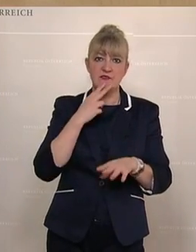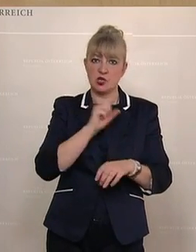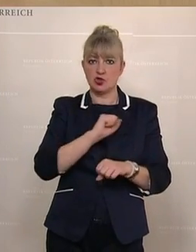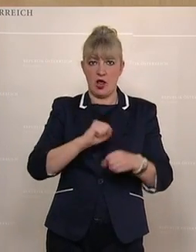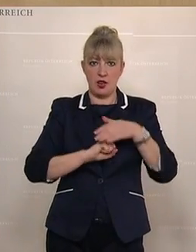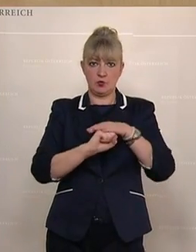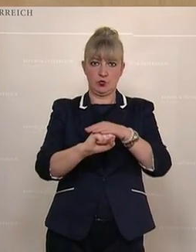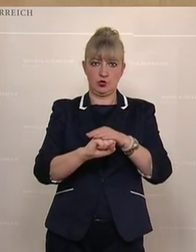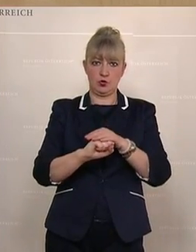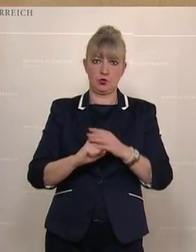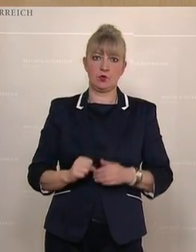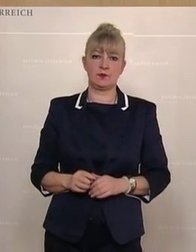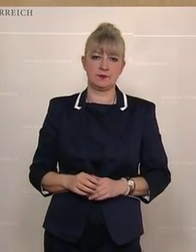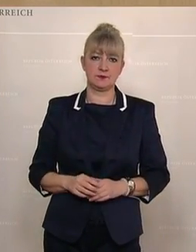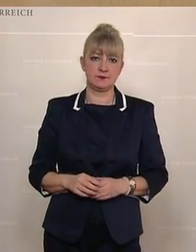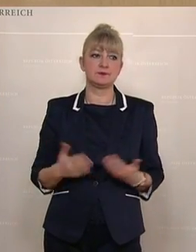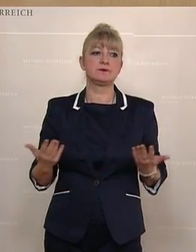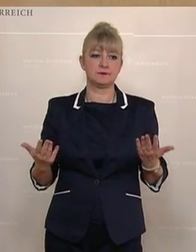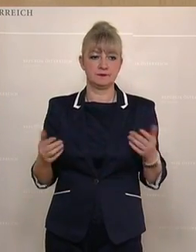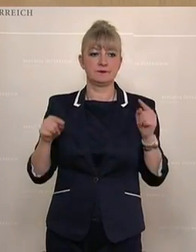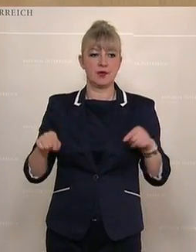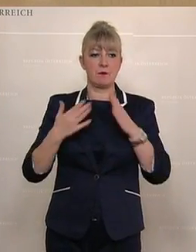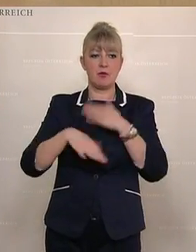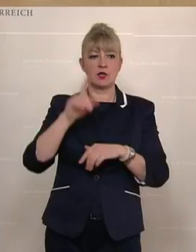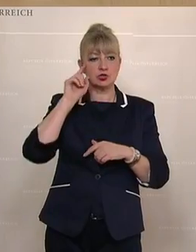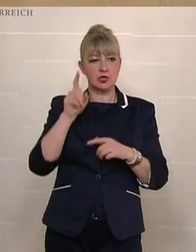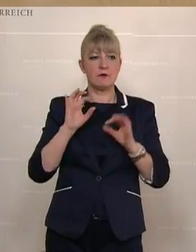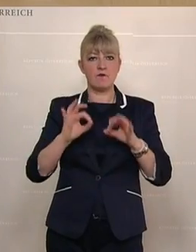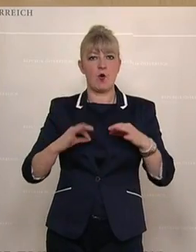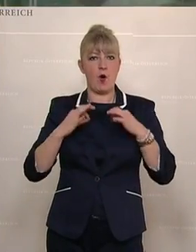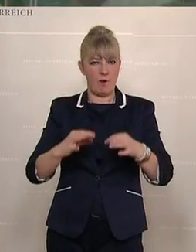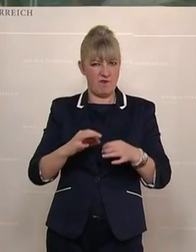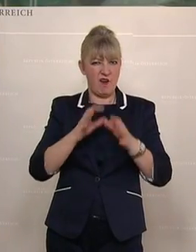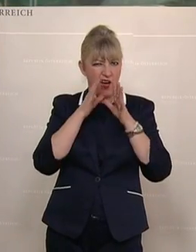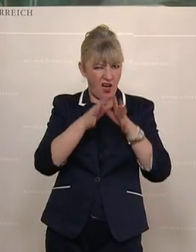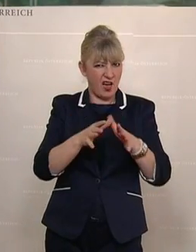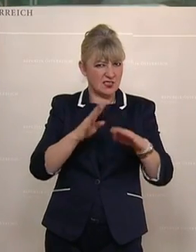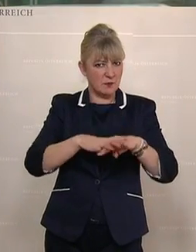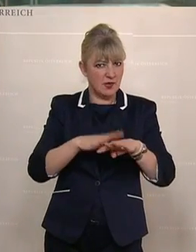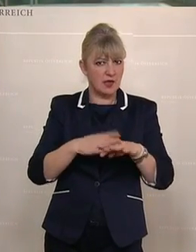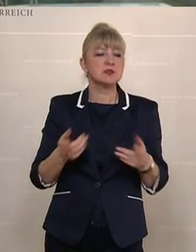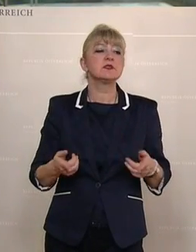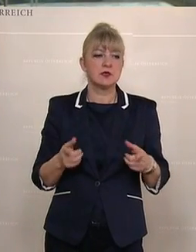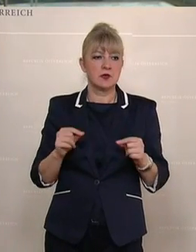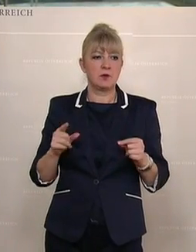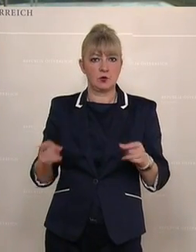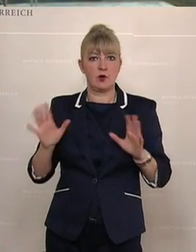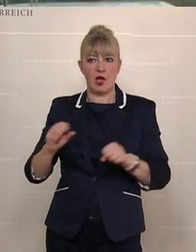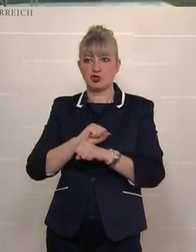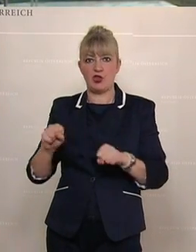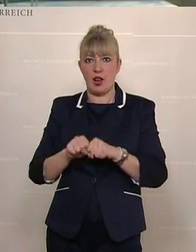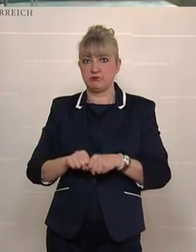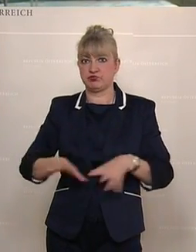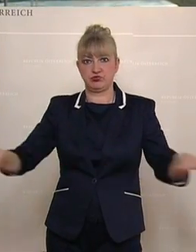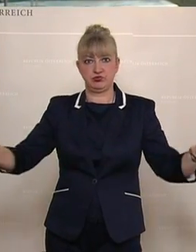Unterstützung angedeihen lassen. Und ich sage Ihnen eines, das Schlimmste für Opfer von Hass im Netz ist, dass es sich unkontrolliert schnell